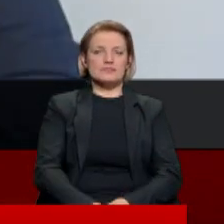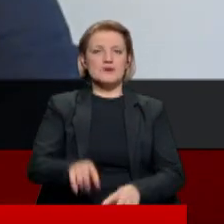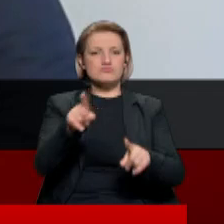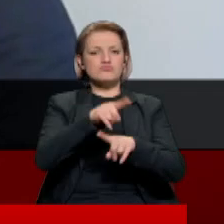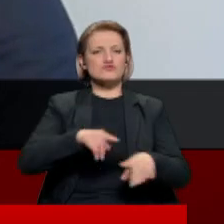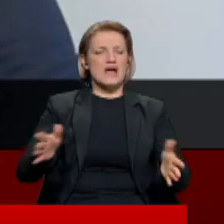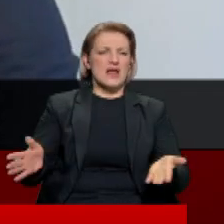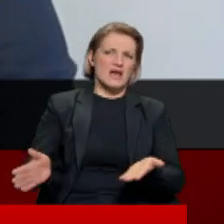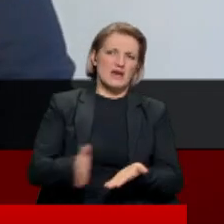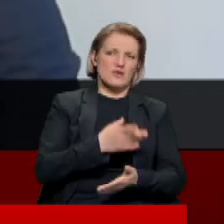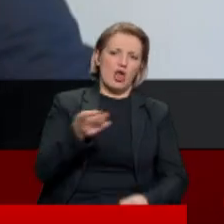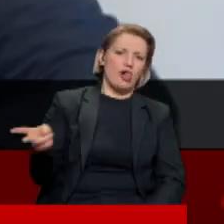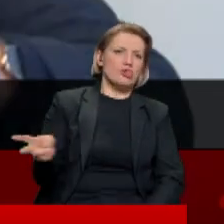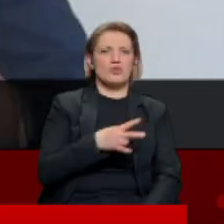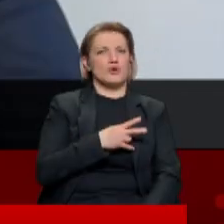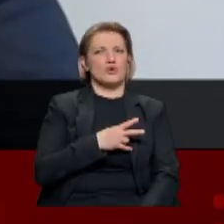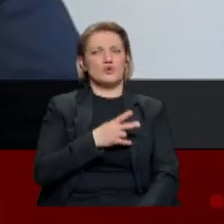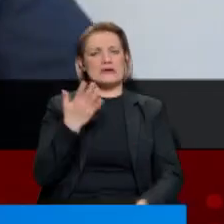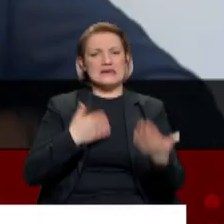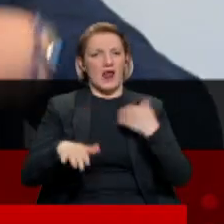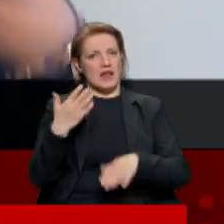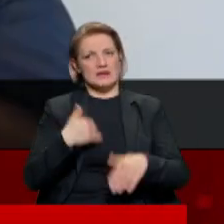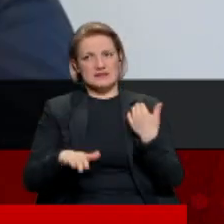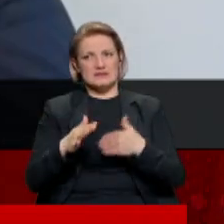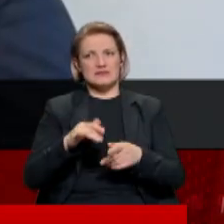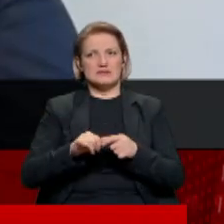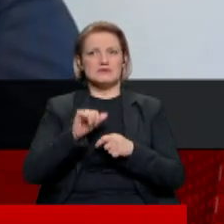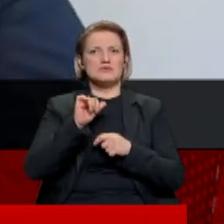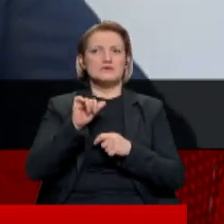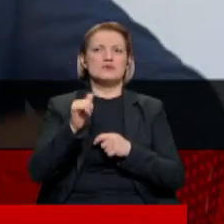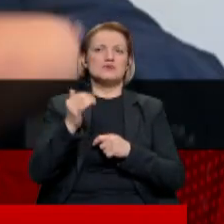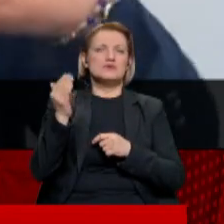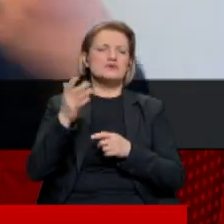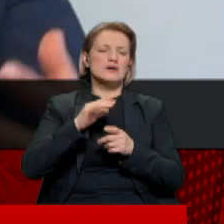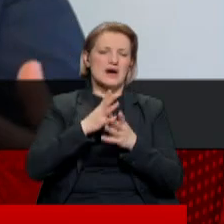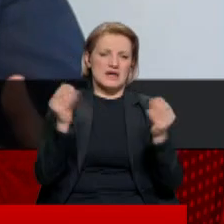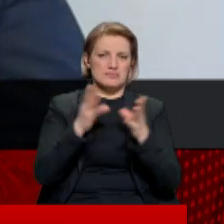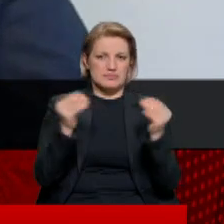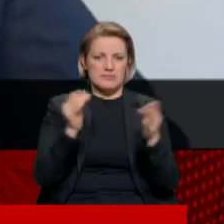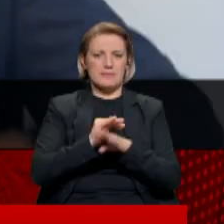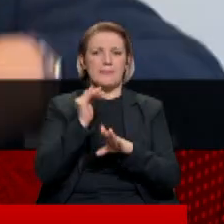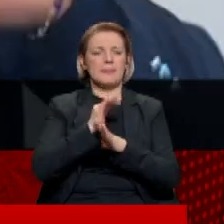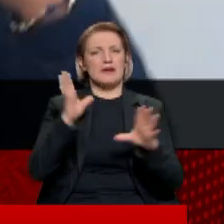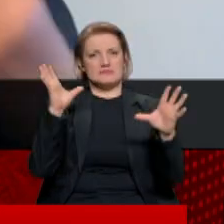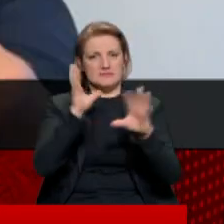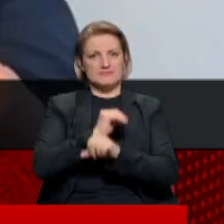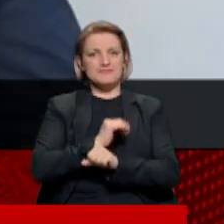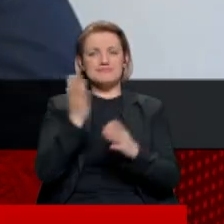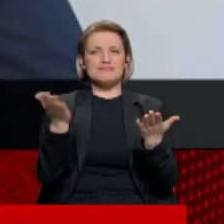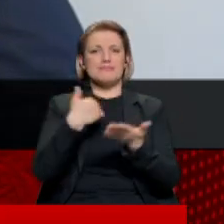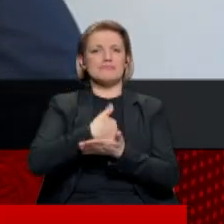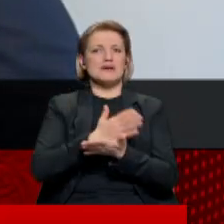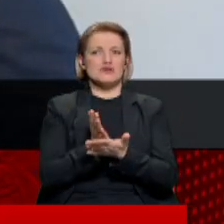Bunlar da geçti. Öldük. Yaralandık. Uzun kayıplarımız oldu. Hayatlarımız karardı.